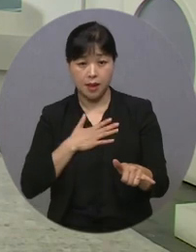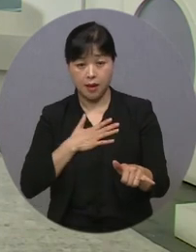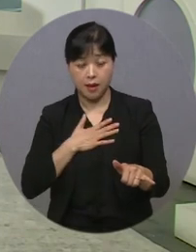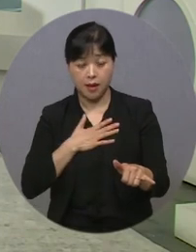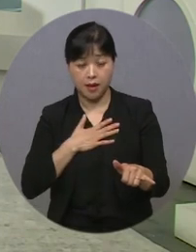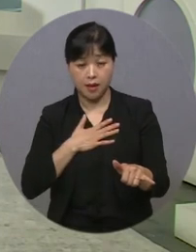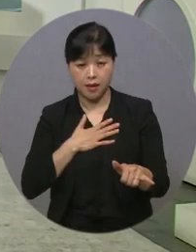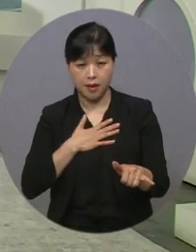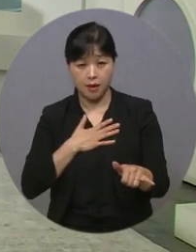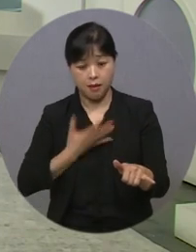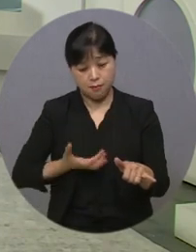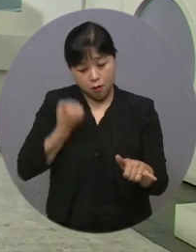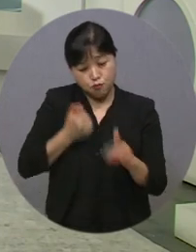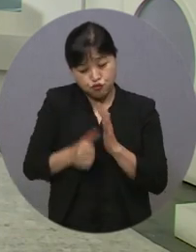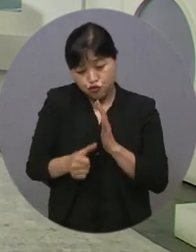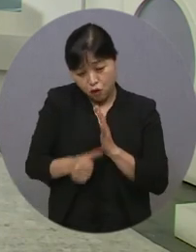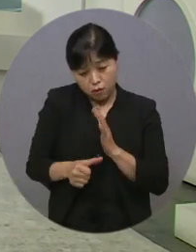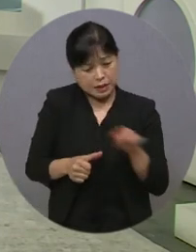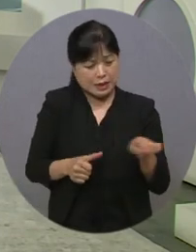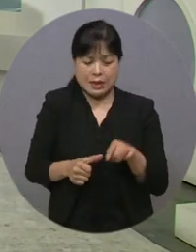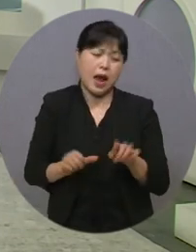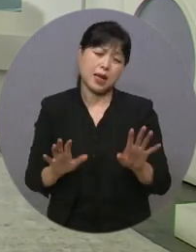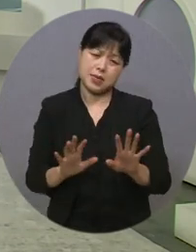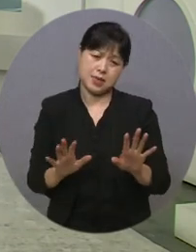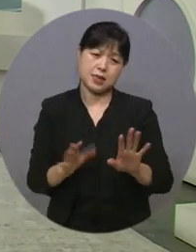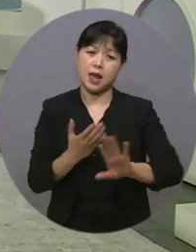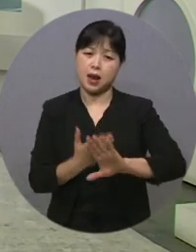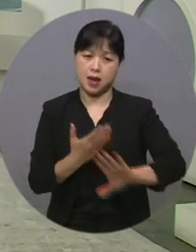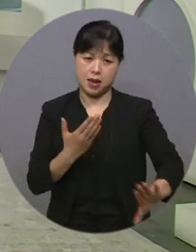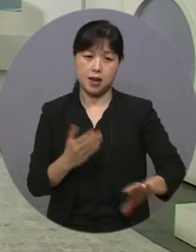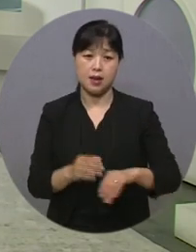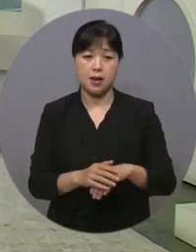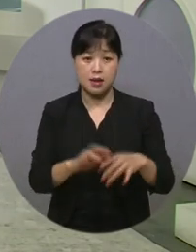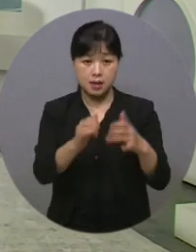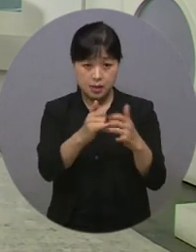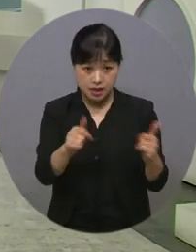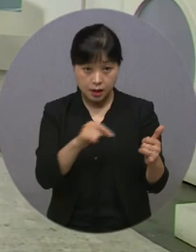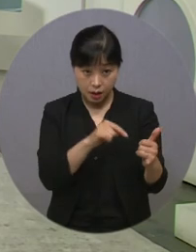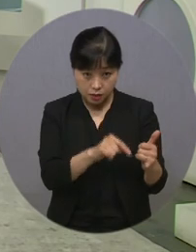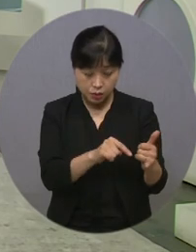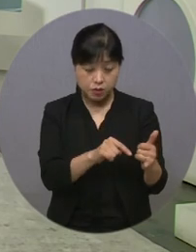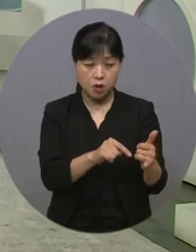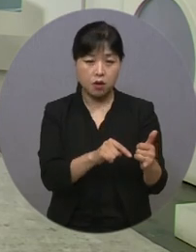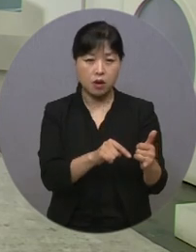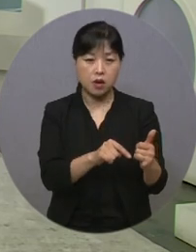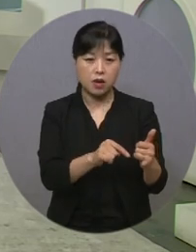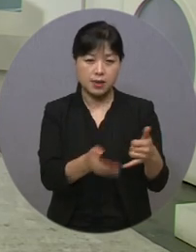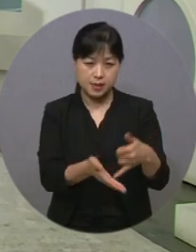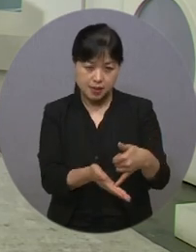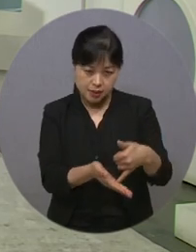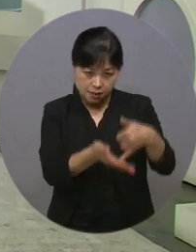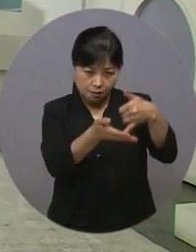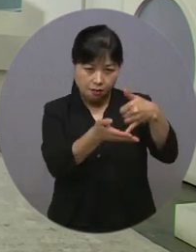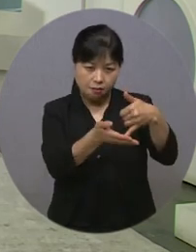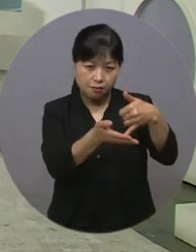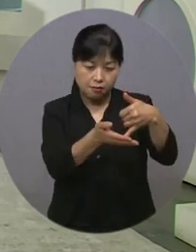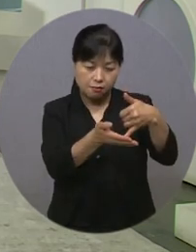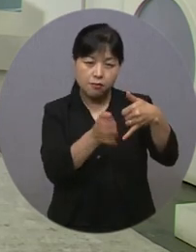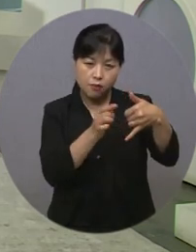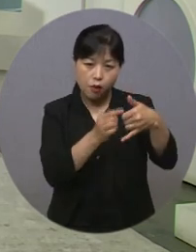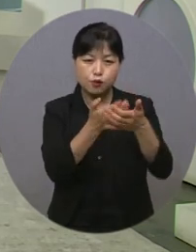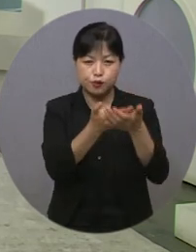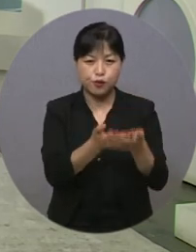아이는 내 소유물이 아닙니다. 한 인간으로서 인격을